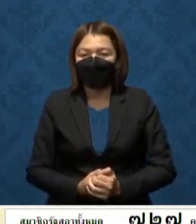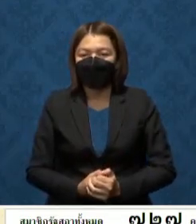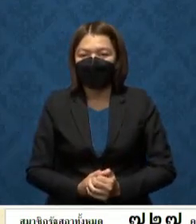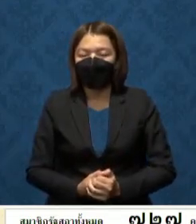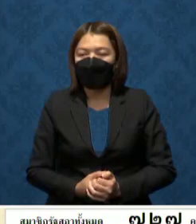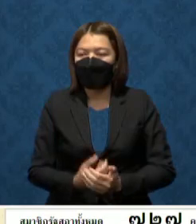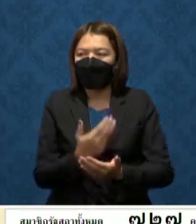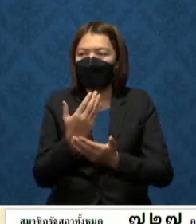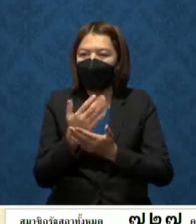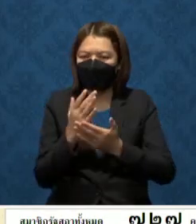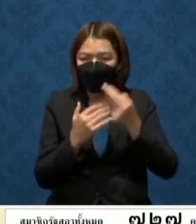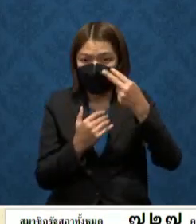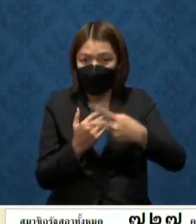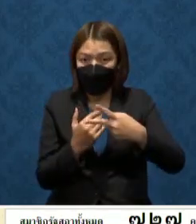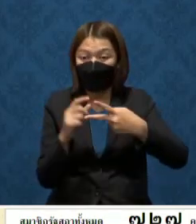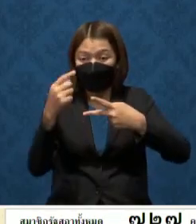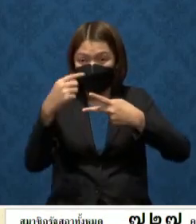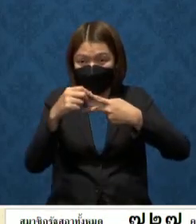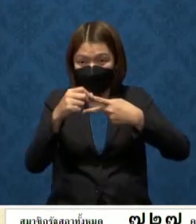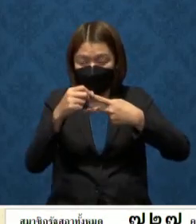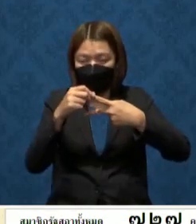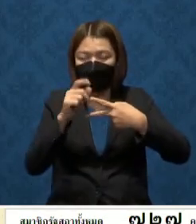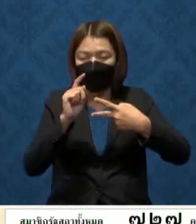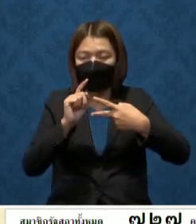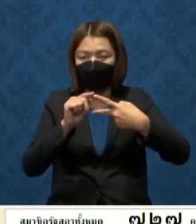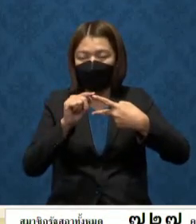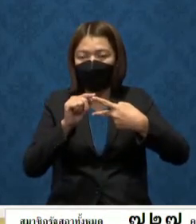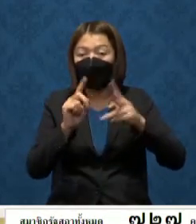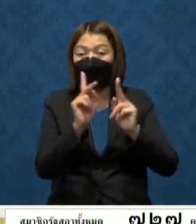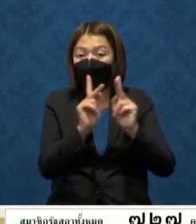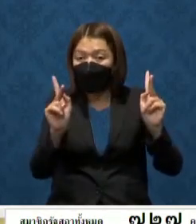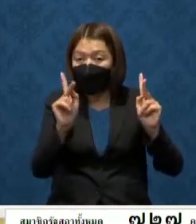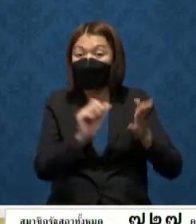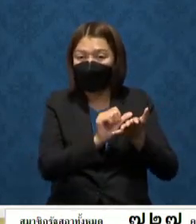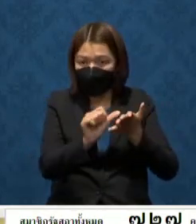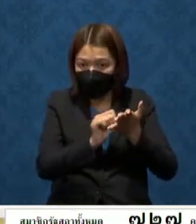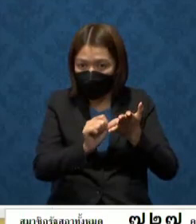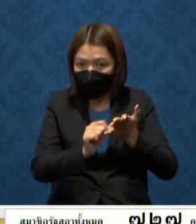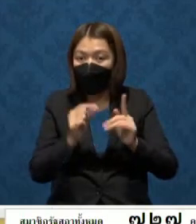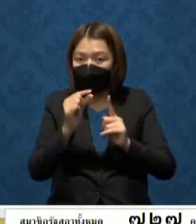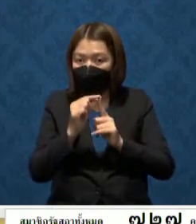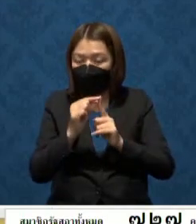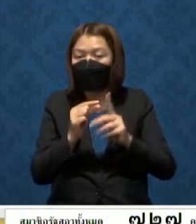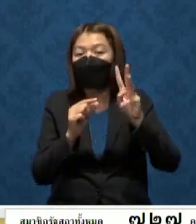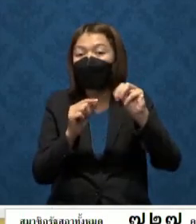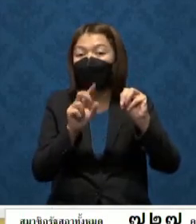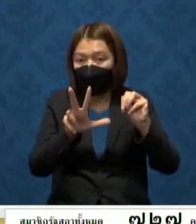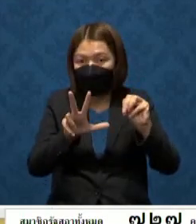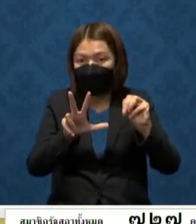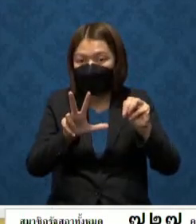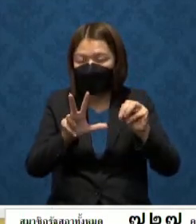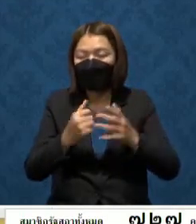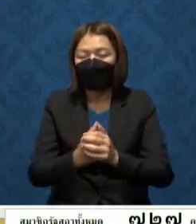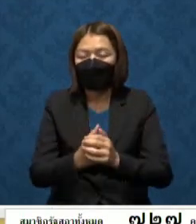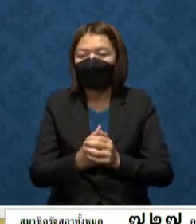เป็น 2 ประเดนะครับประเดแรกก็คือประเด็นที่การณมดการมีการแก้ไขข้อความใมาตร 3กั